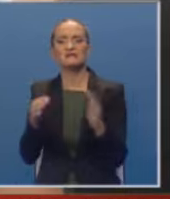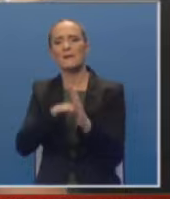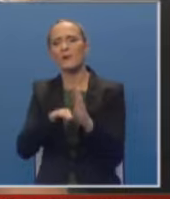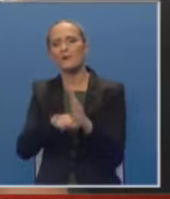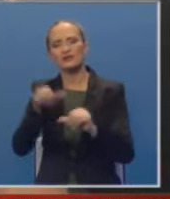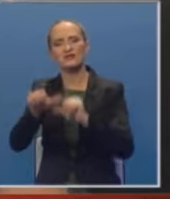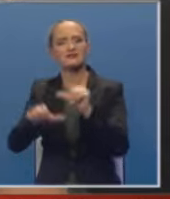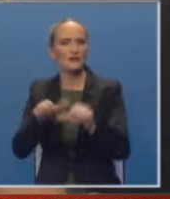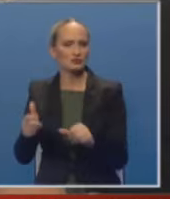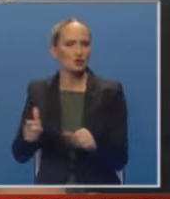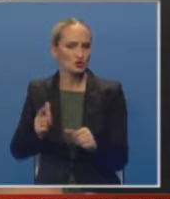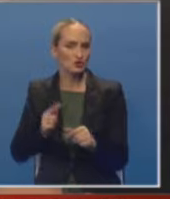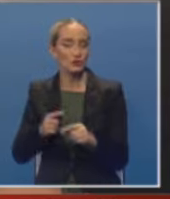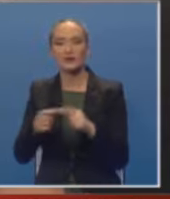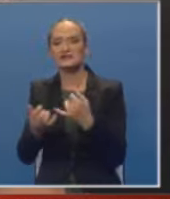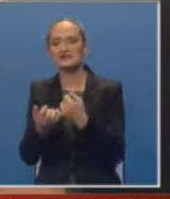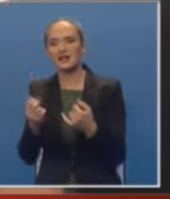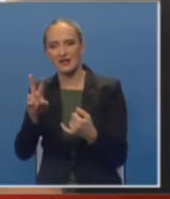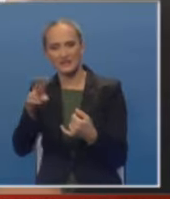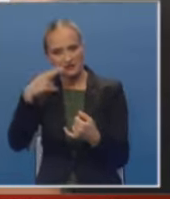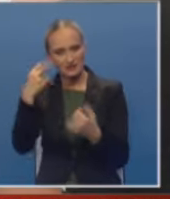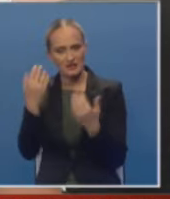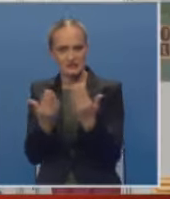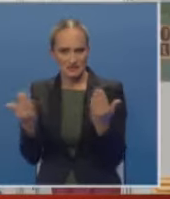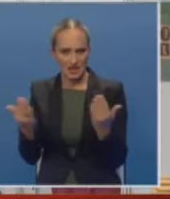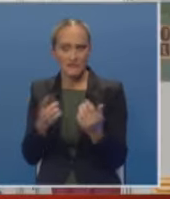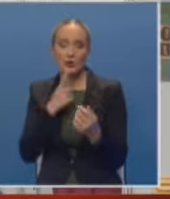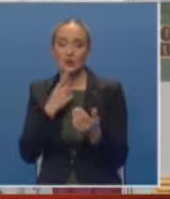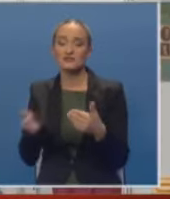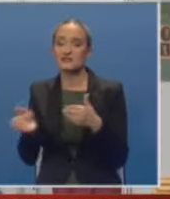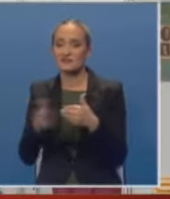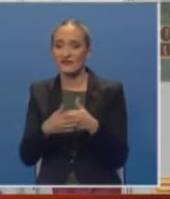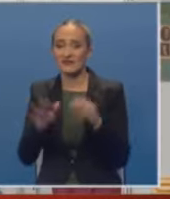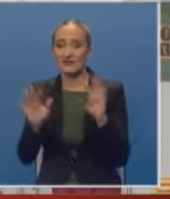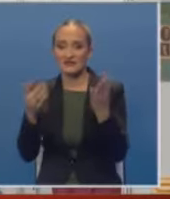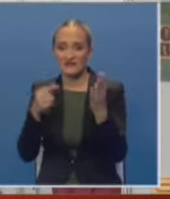tradicionalno očekuju tokom zadnja 2 dana sajma, koji se zatvara 19. septembra.